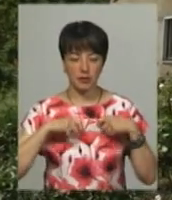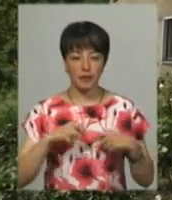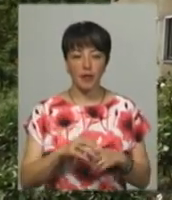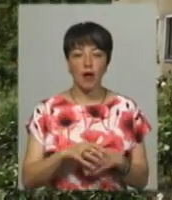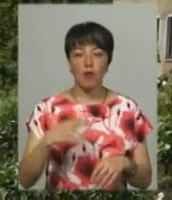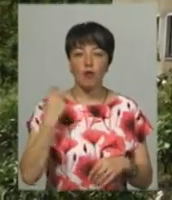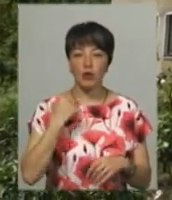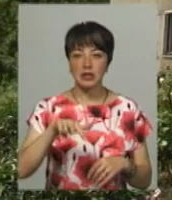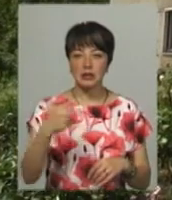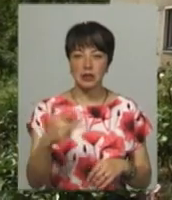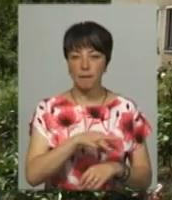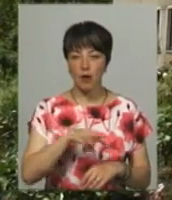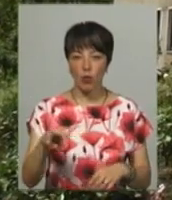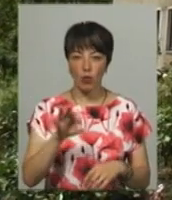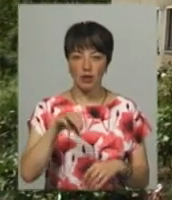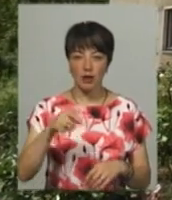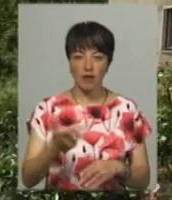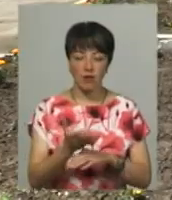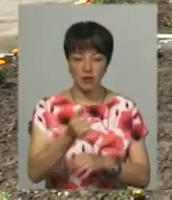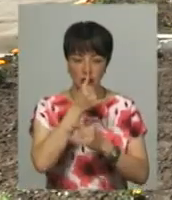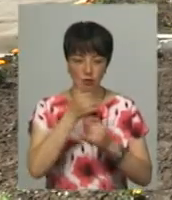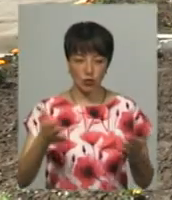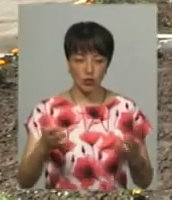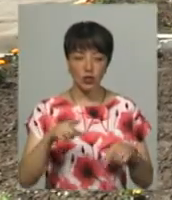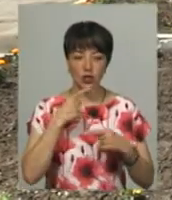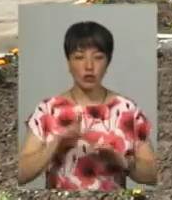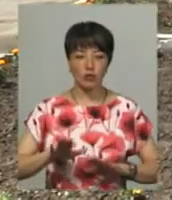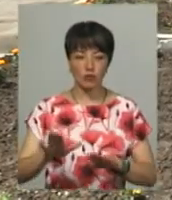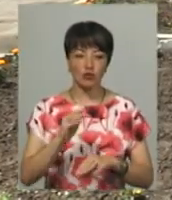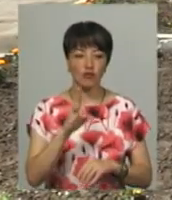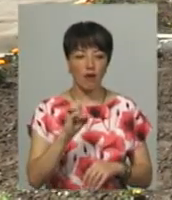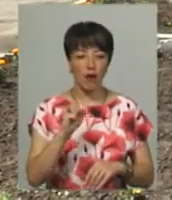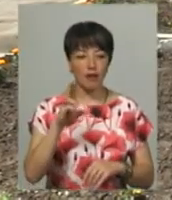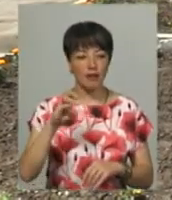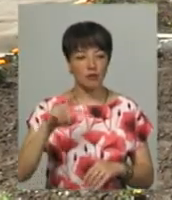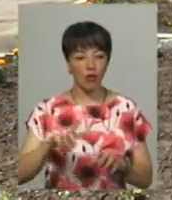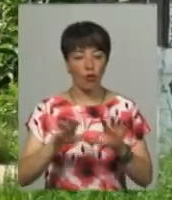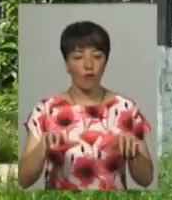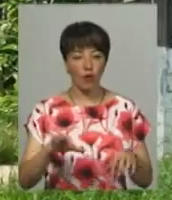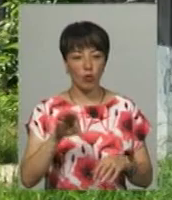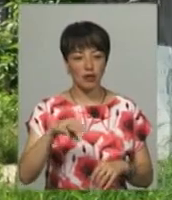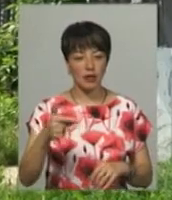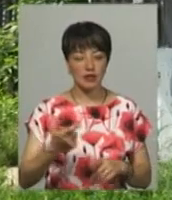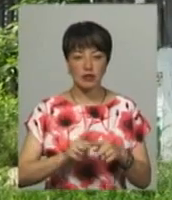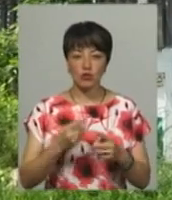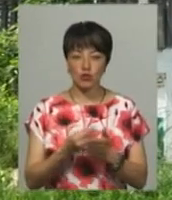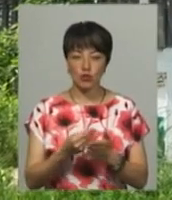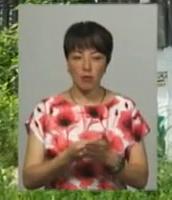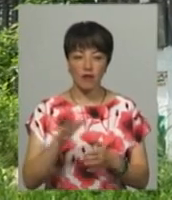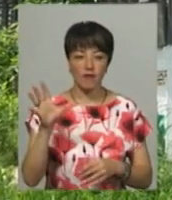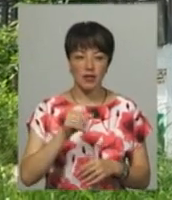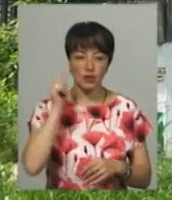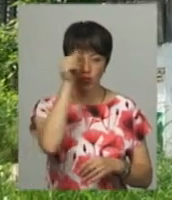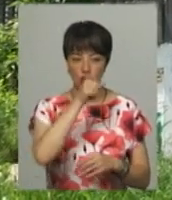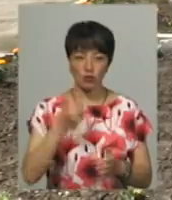33 мільйони об'єднана територіальна громада виплатити не в змозі, каже заступник Жванецького голови ОТГ Тетяна Атаманюк. Ця сума майже увесь